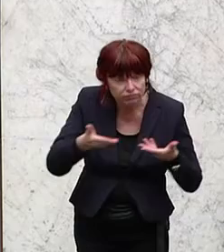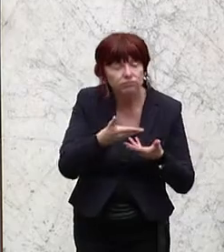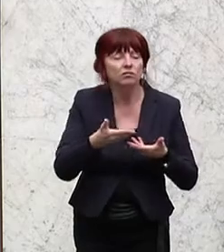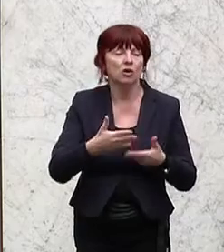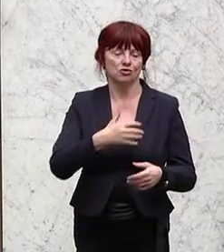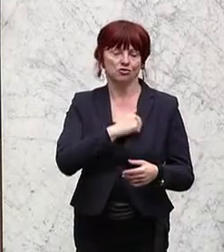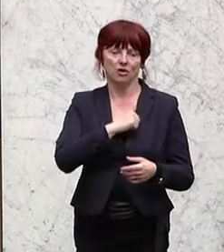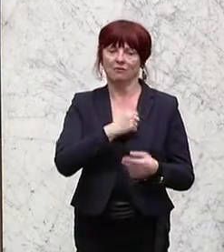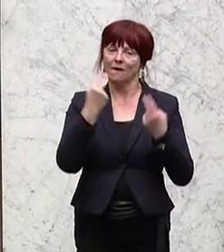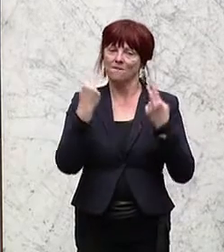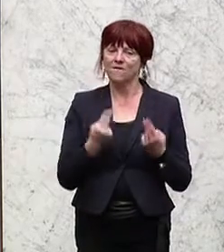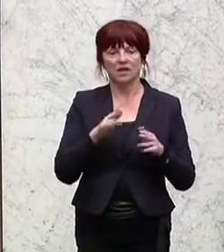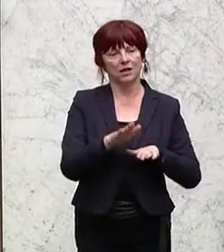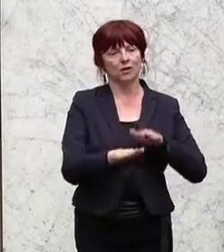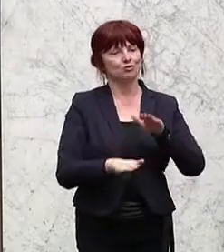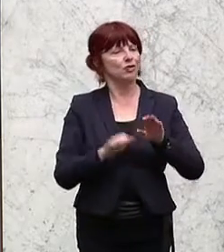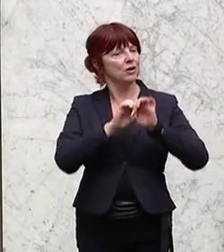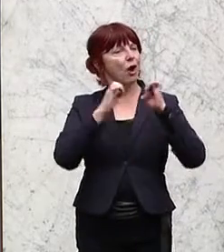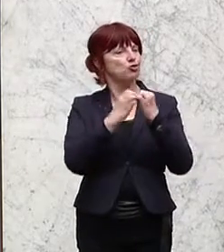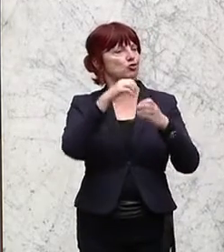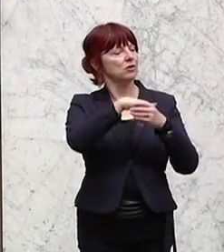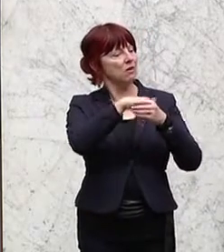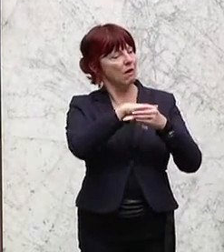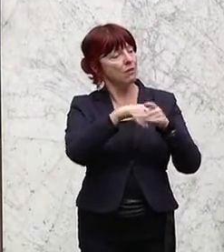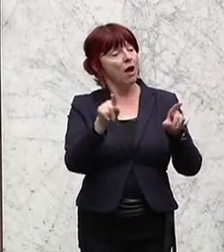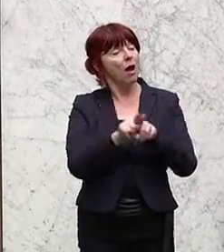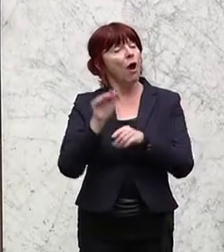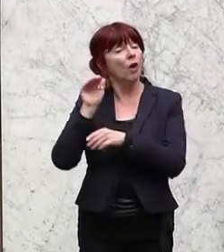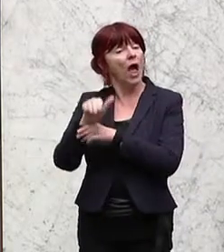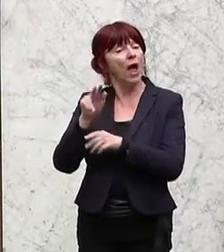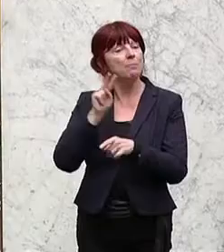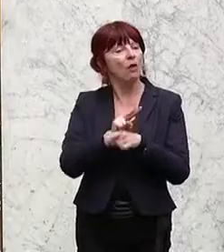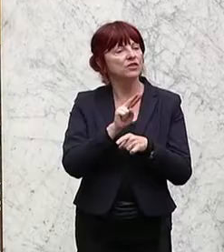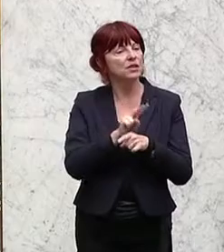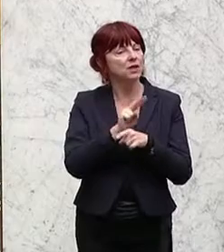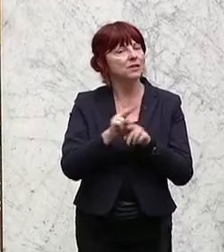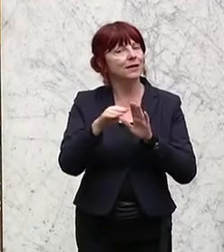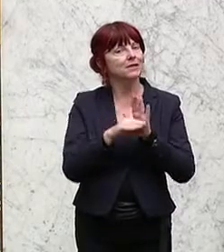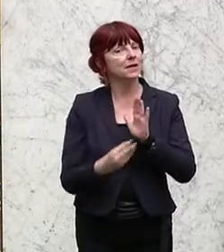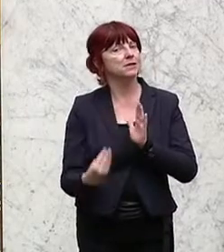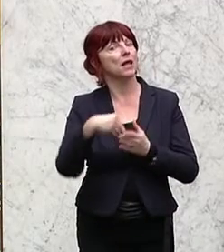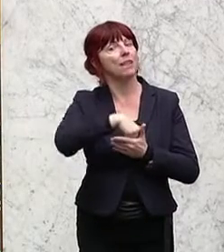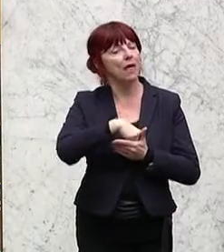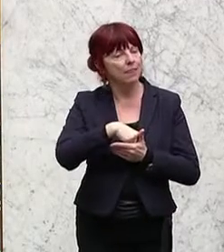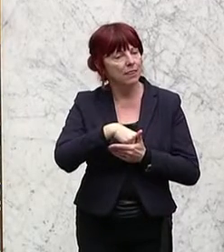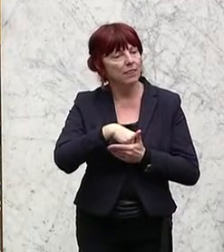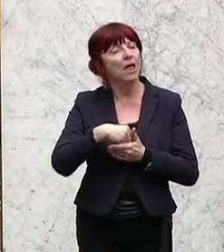wesentlicher Schritt, den wir im Ausschuss gemacht haben, nämlich, dass wir auch das Heimaufsichtsgesetz da hineingebracht haben,